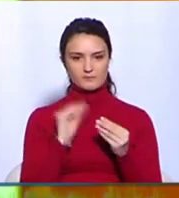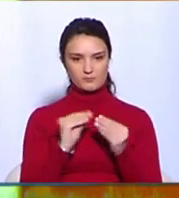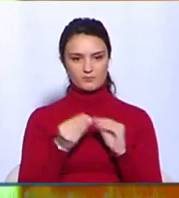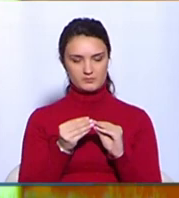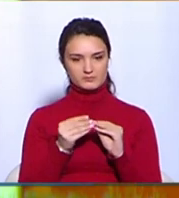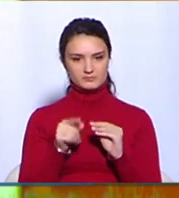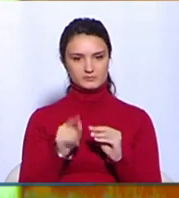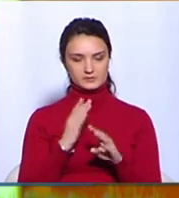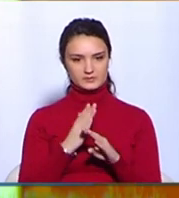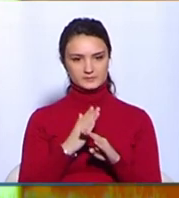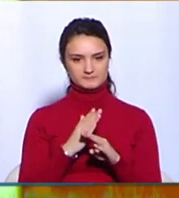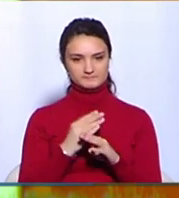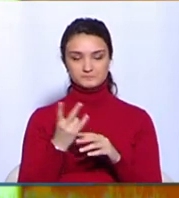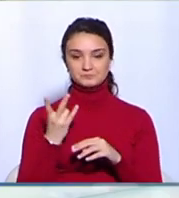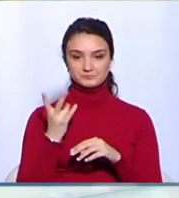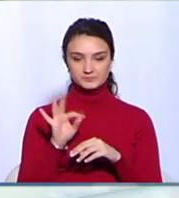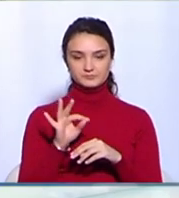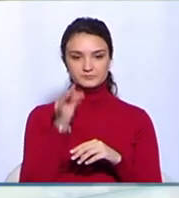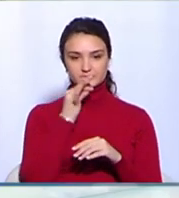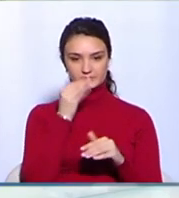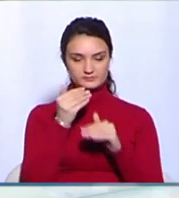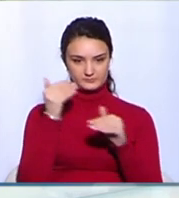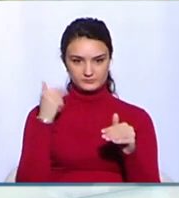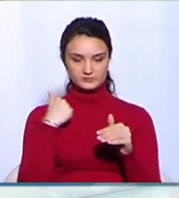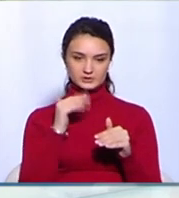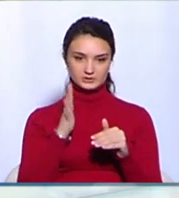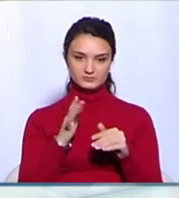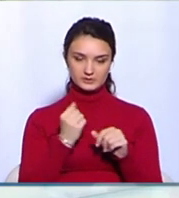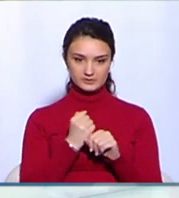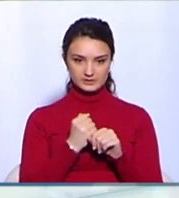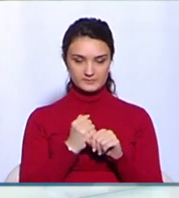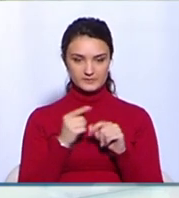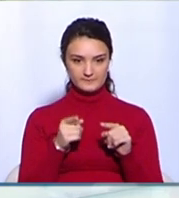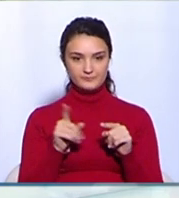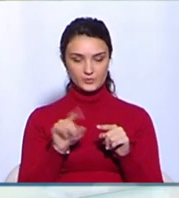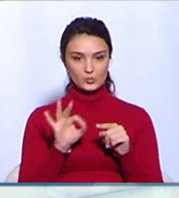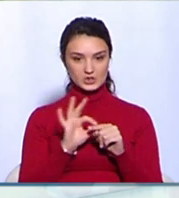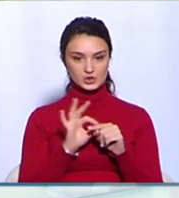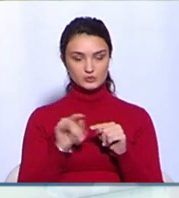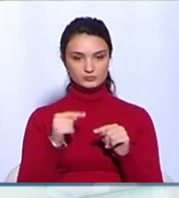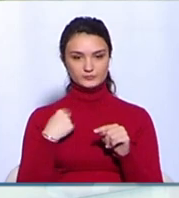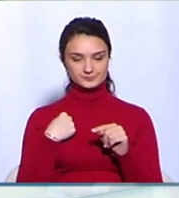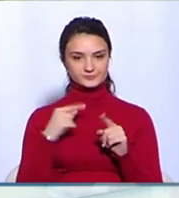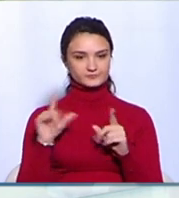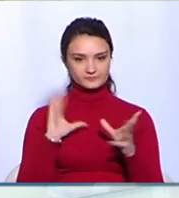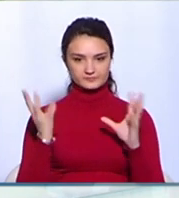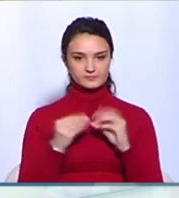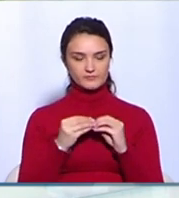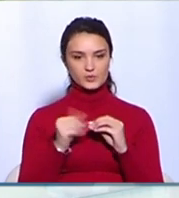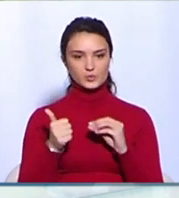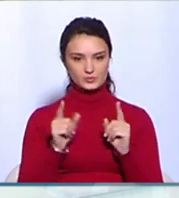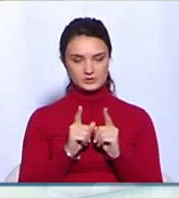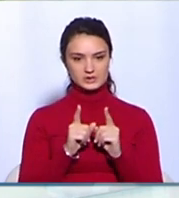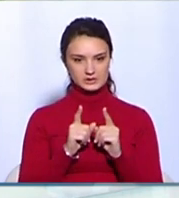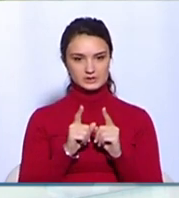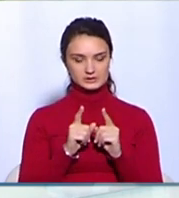პრობლემის საწინდარი ხდება. თუმცა მანამ სანამ ჩვენ დავსვავთ დიაგნოზ პიროვნული აშლილობა, ჩვენ ყველანი, როგორც